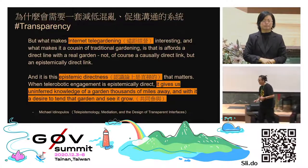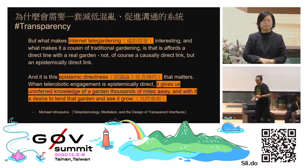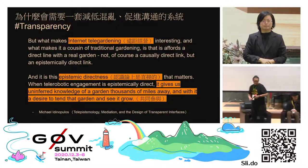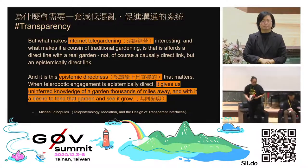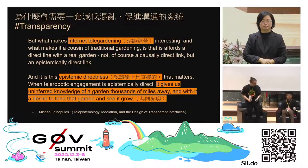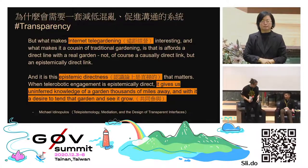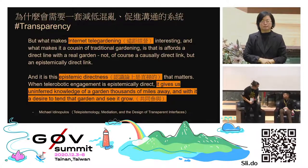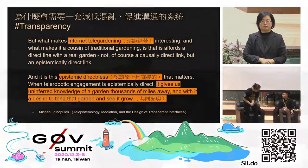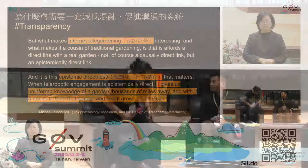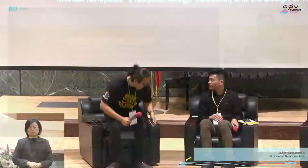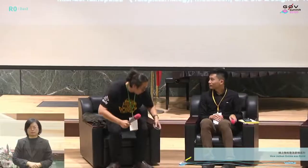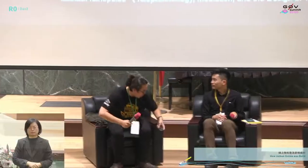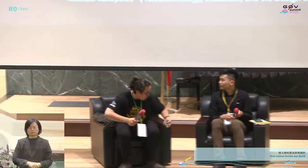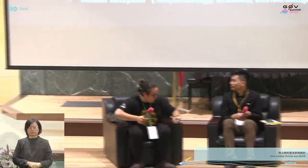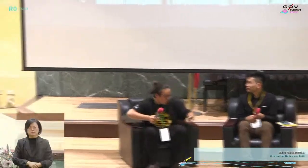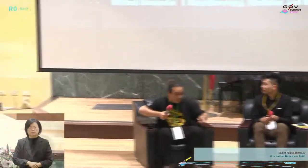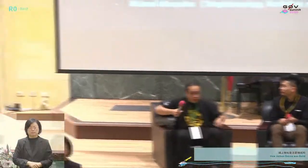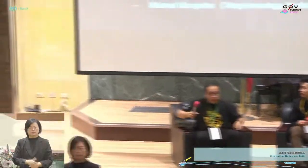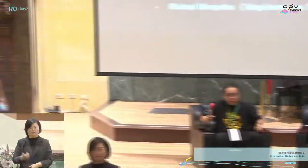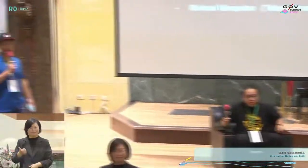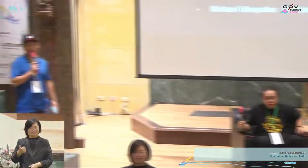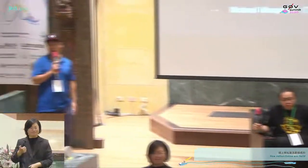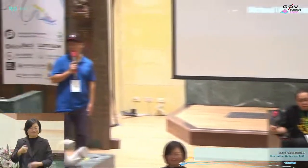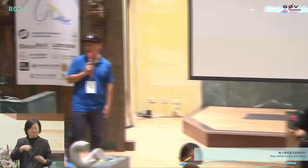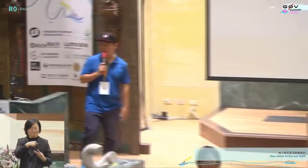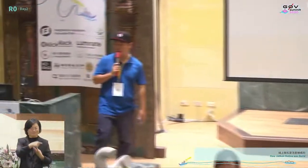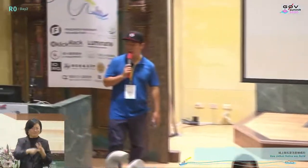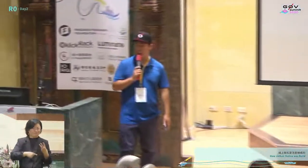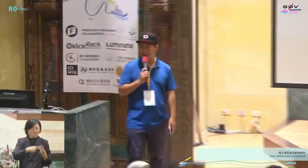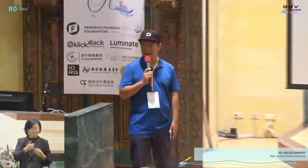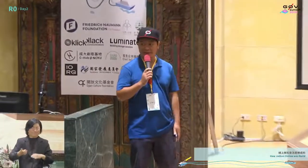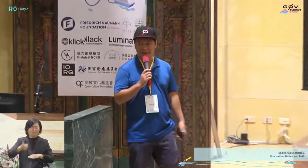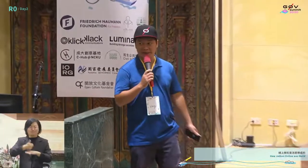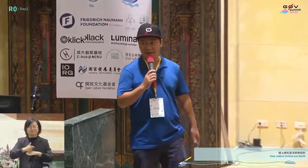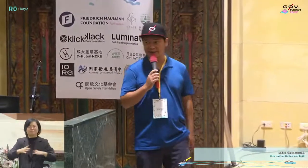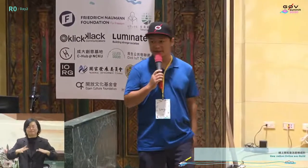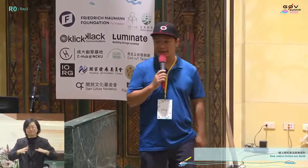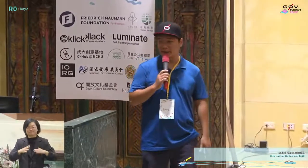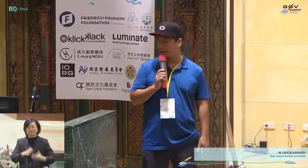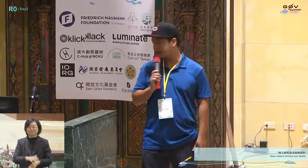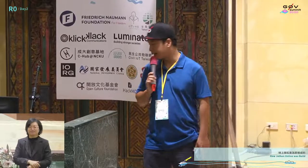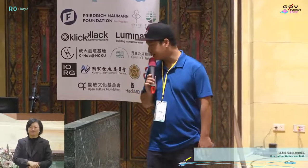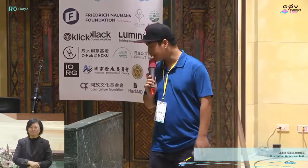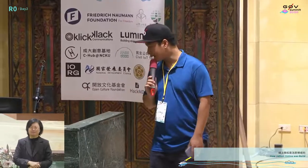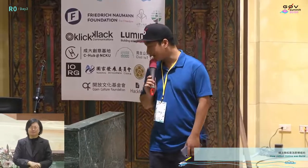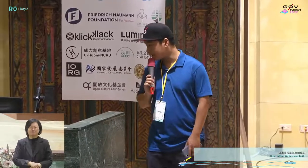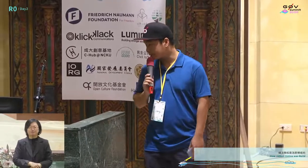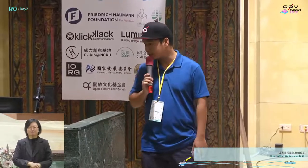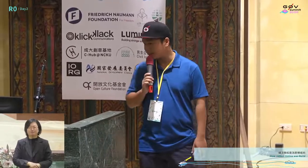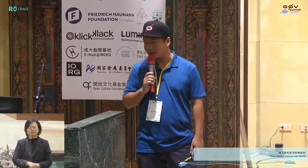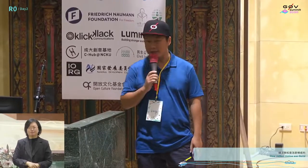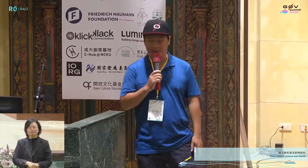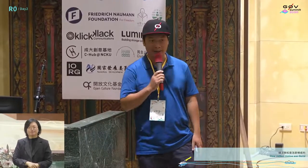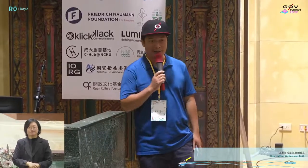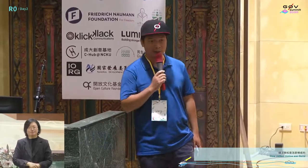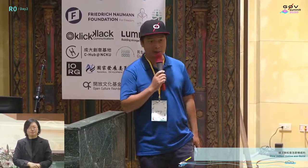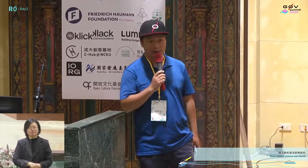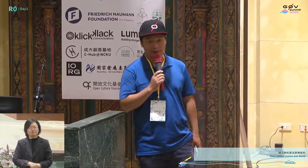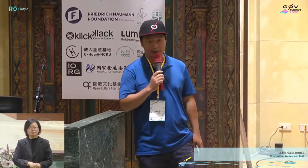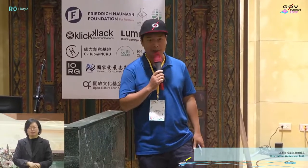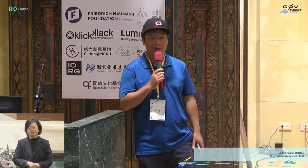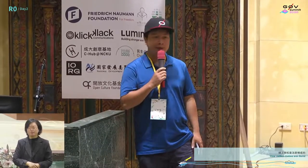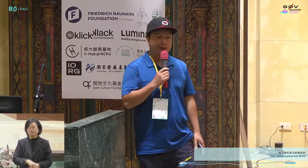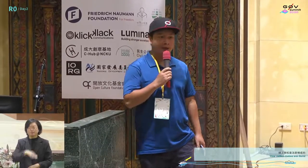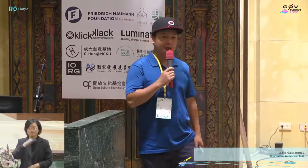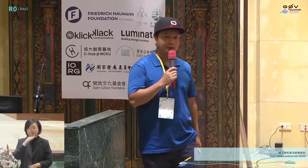那我們非常謝謝九松團跟我們的分享那因為我們已經有現場的講座那我們等一下還是會以slider